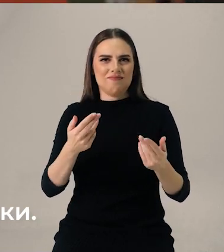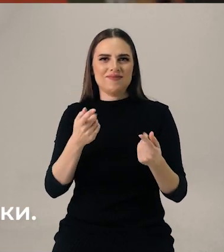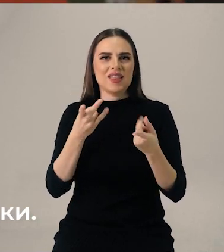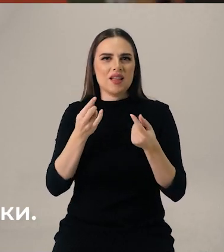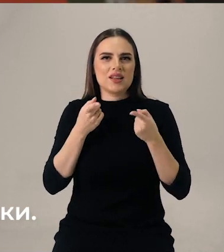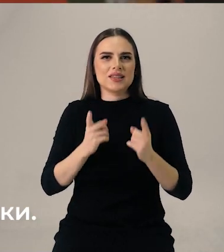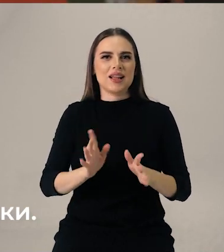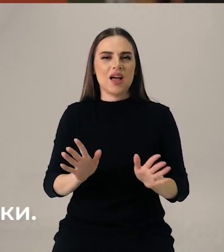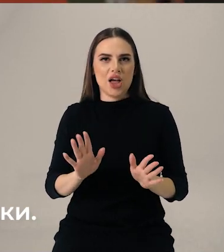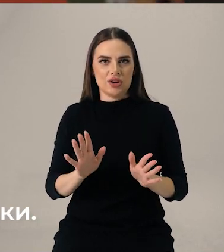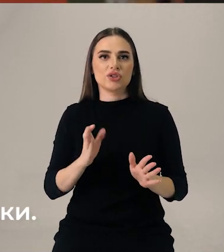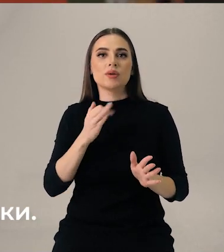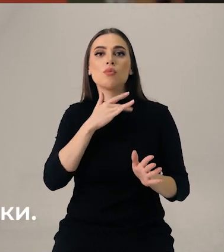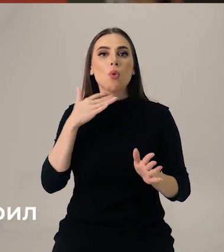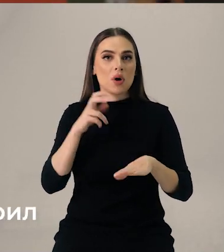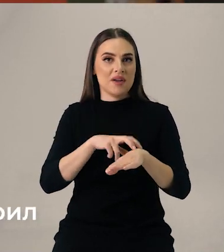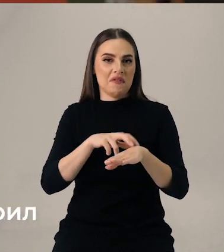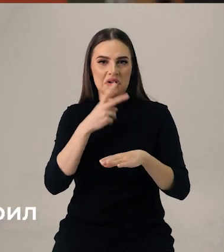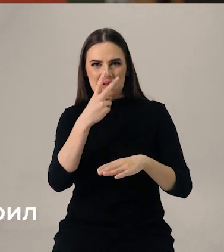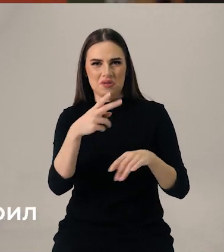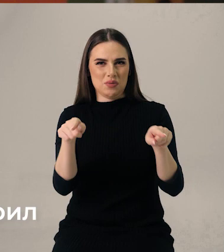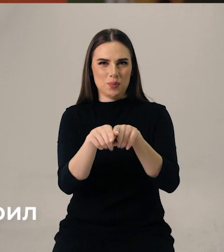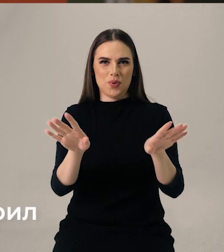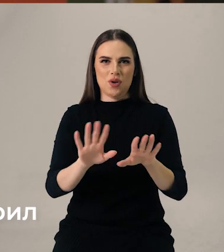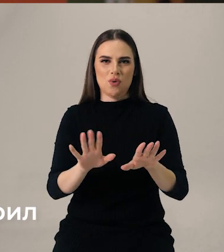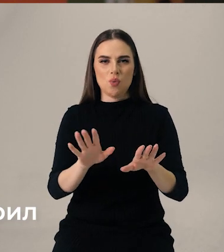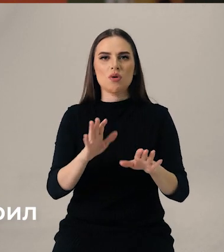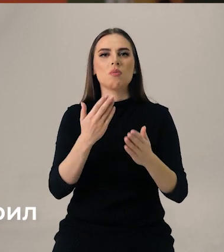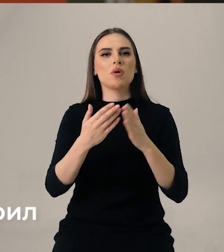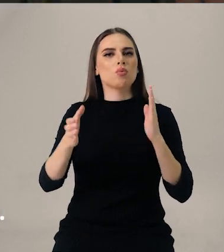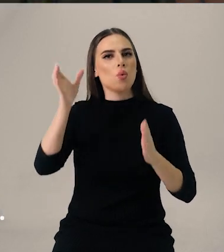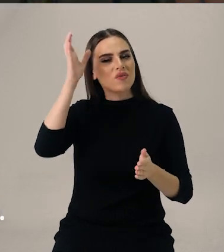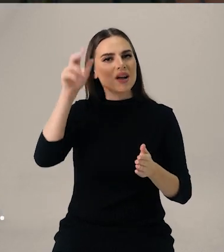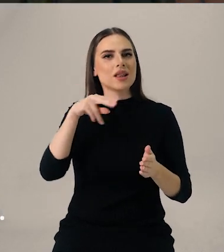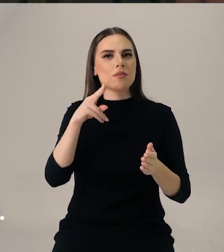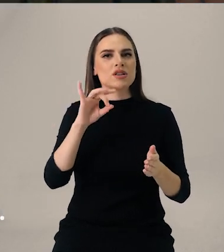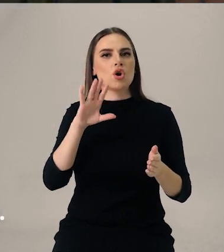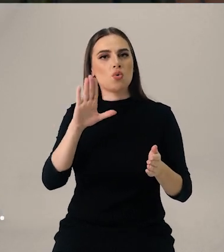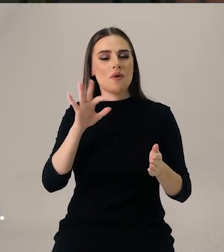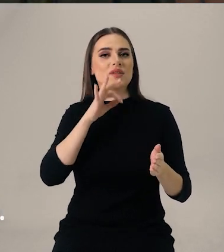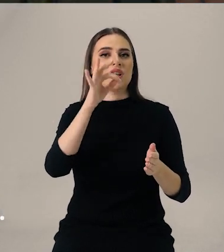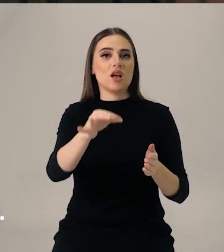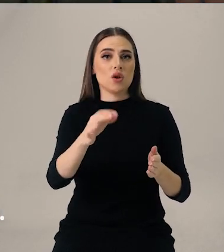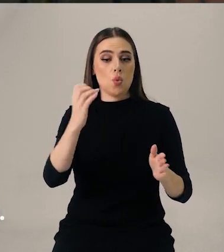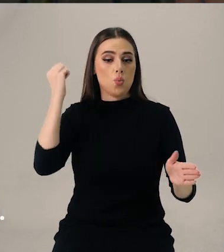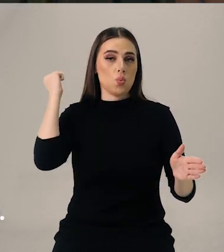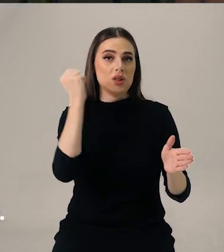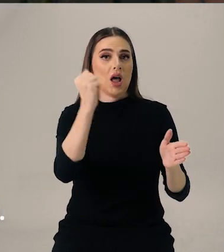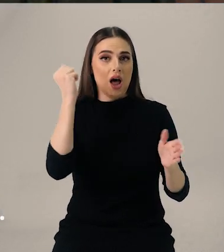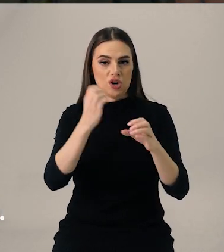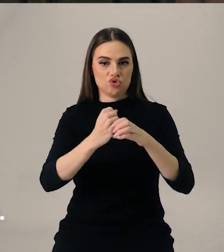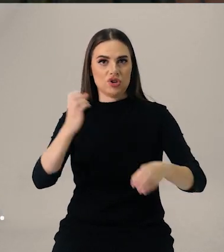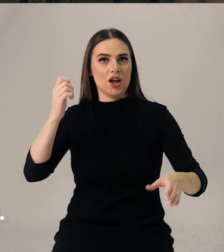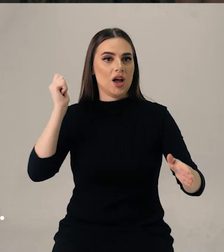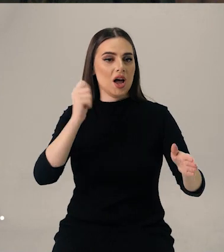мнения придерживались и некоторые медики. Так, заслуженный профессор Дмитрий Зернов говорил, что от удара жезлом в висок из